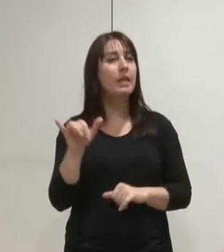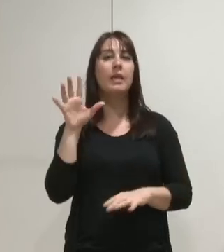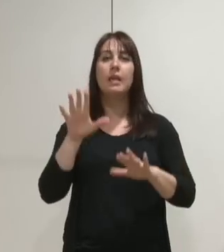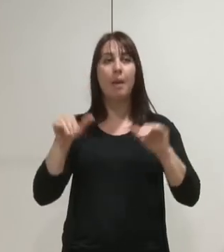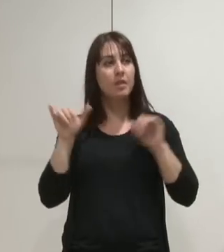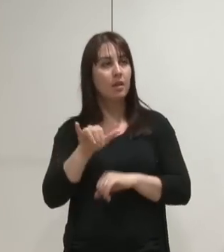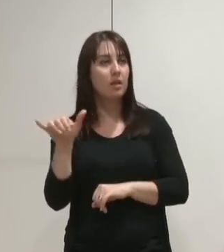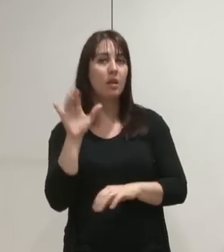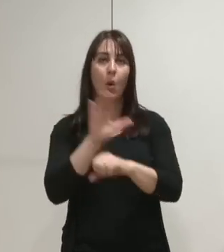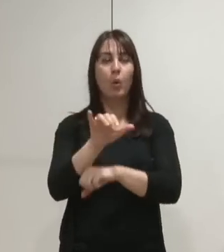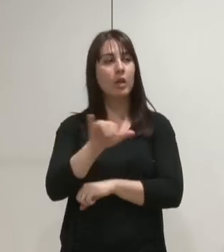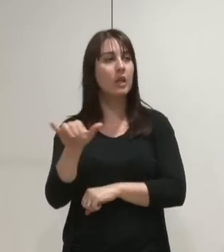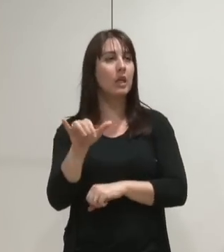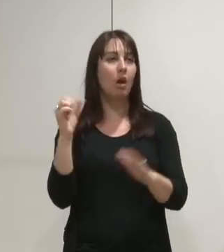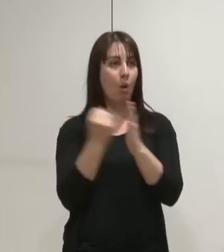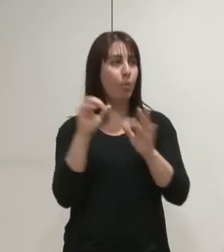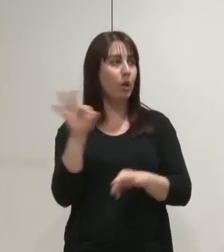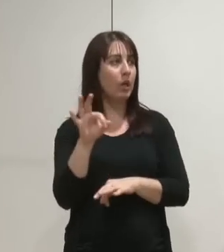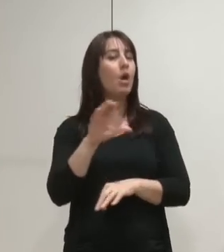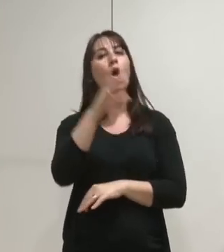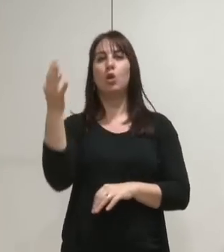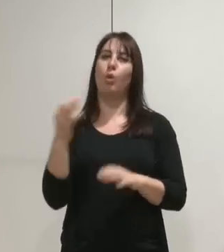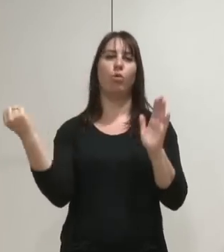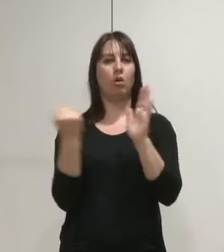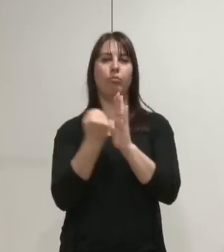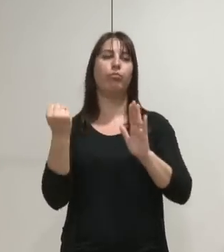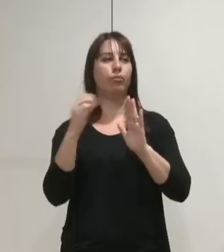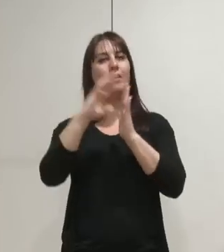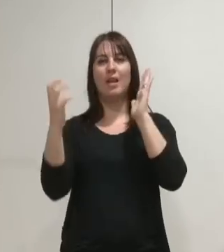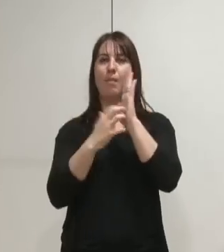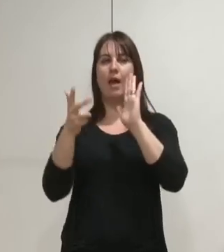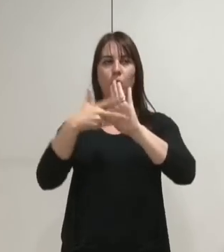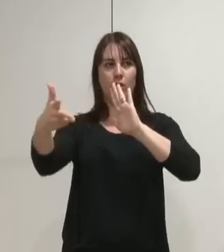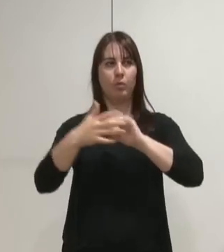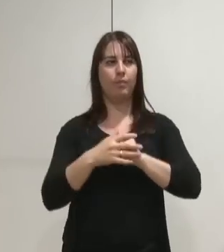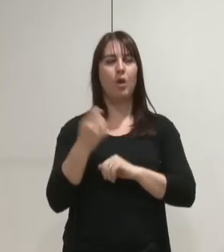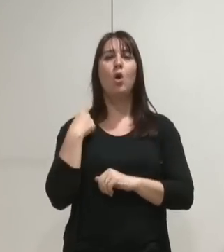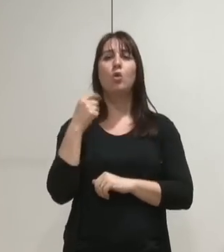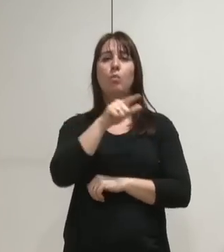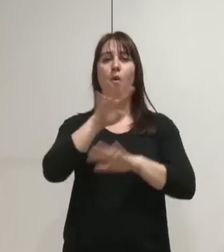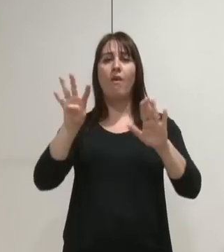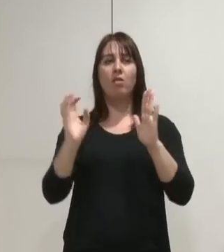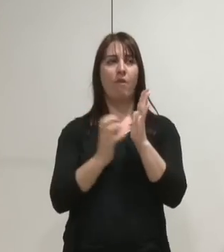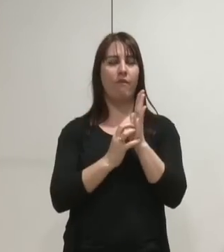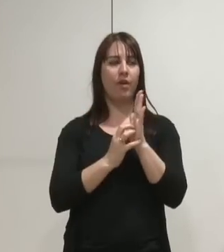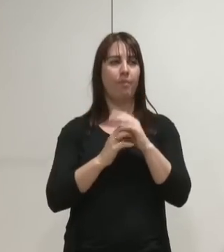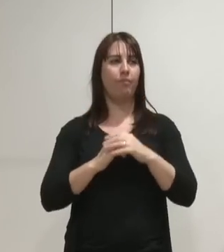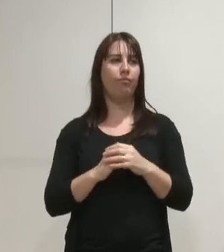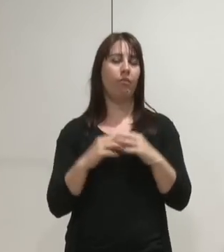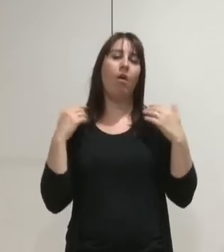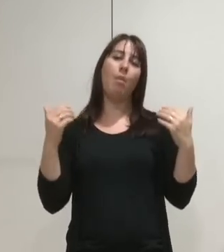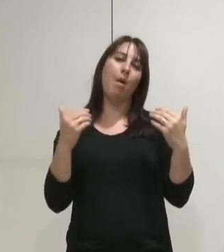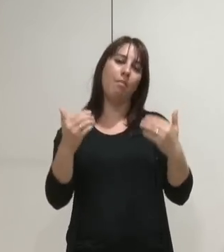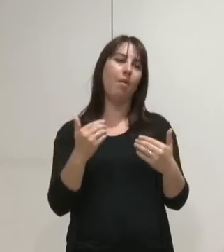qui vote contre qui est pour unanimité délibération adoptée la 29 c'est les traditionnelles